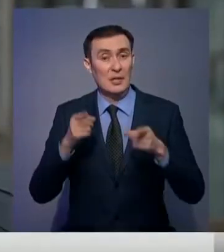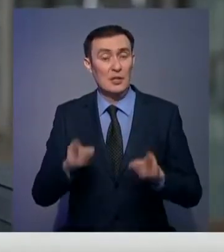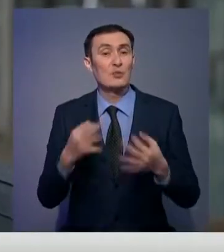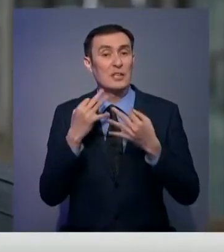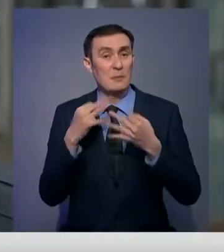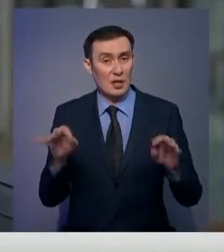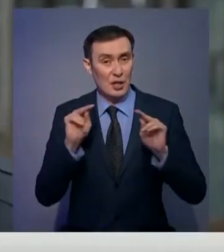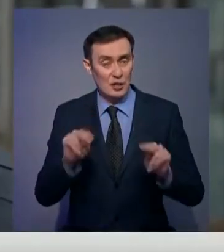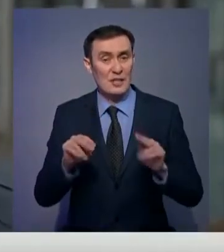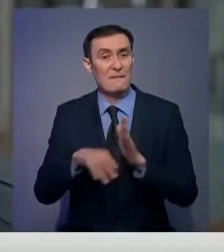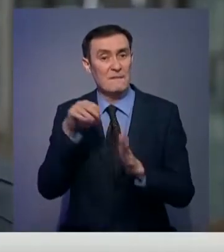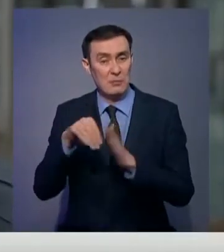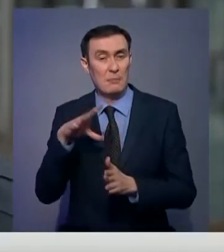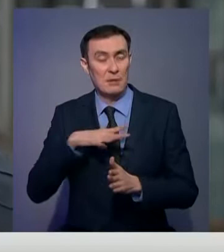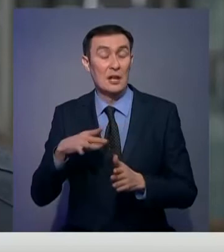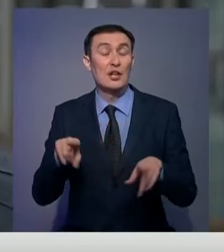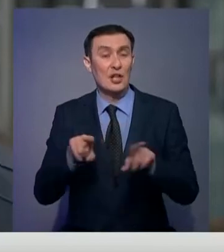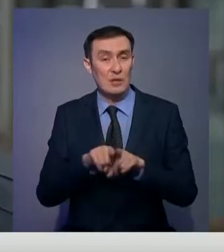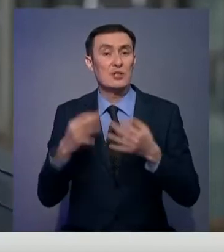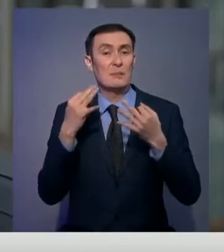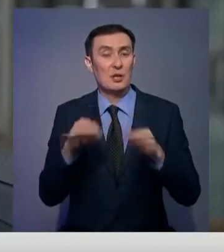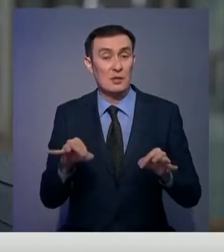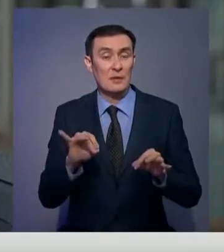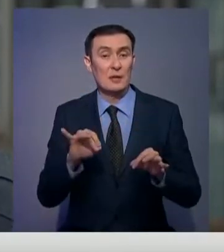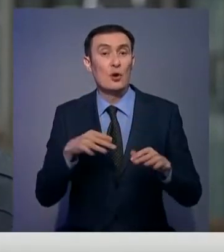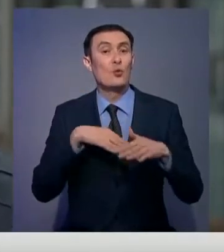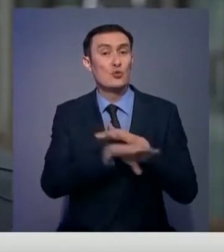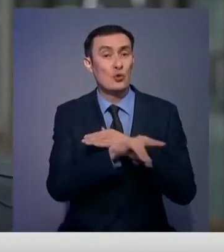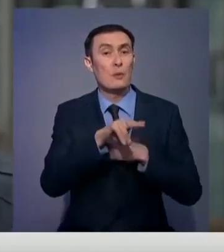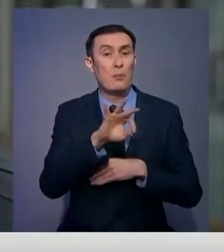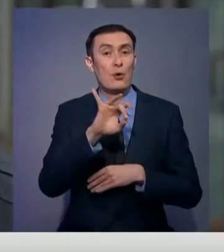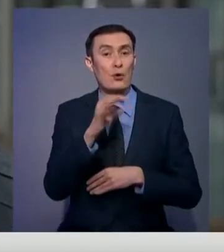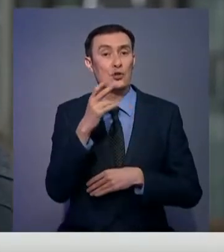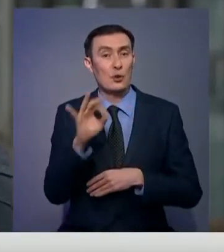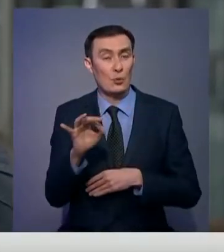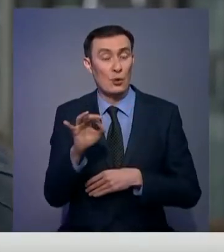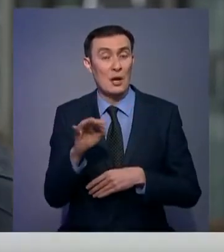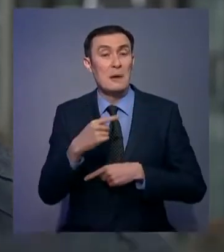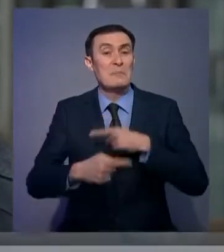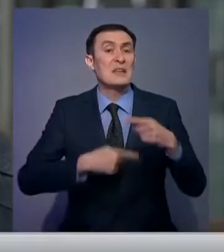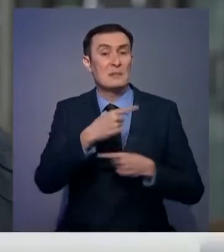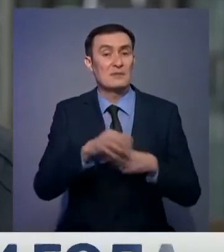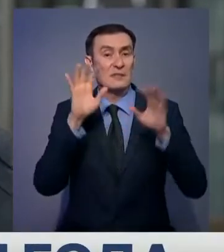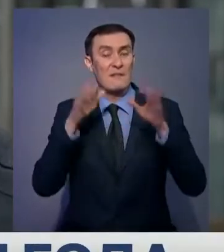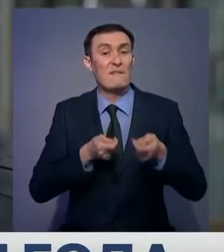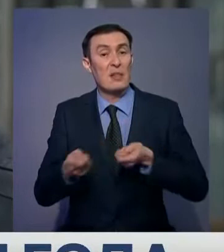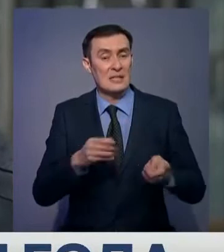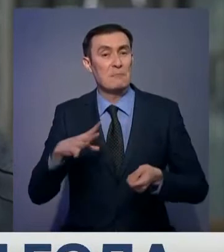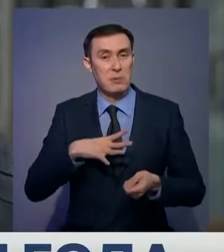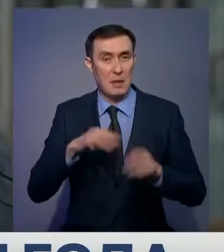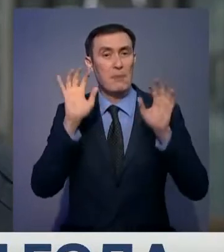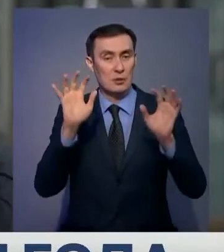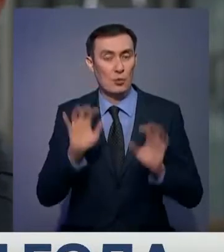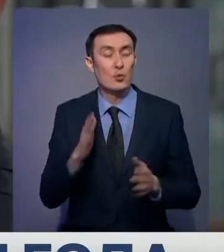президент, и, честно говоря, демократическим таким же путем ушел Порошенко. То есть преемственность власти была законная. Но при этом тут есть